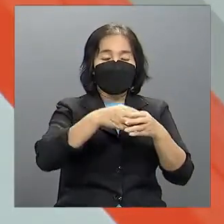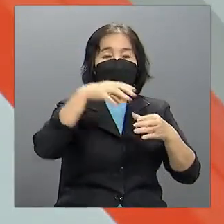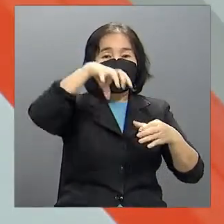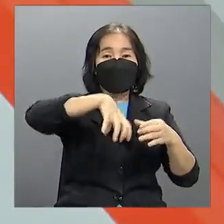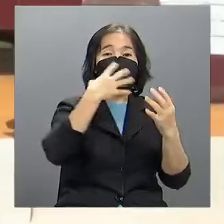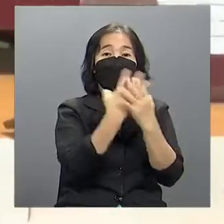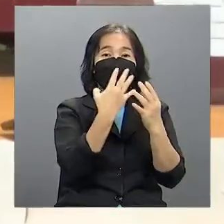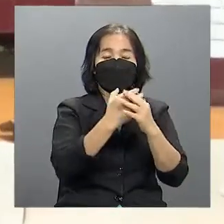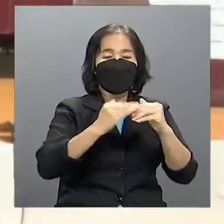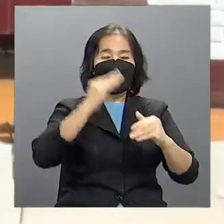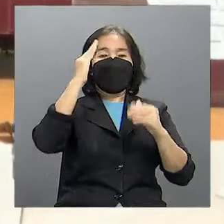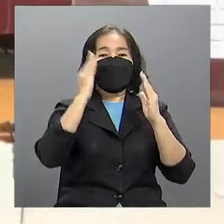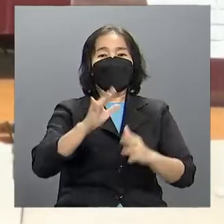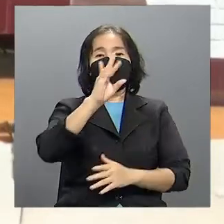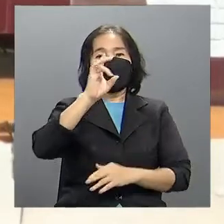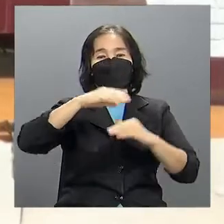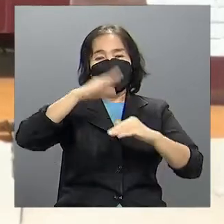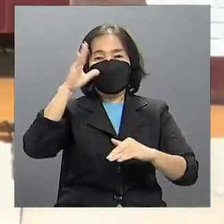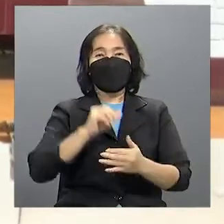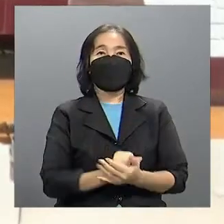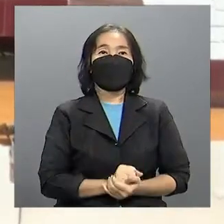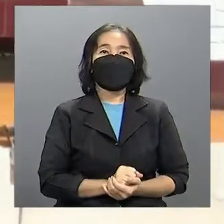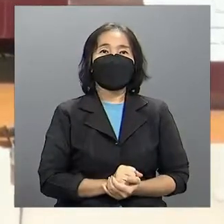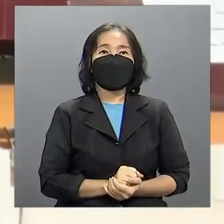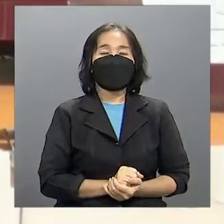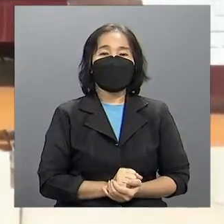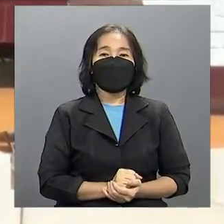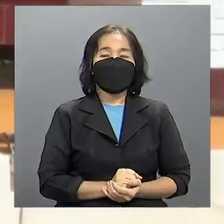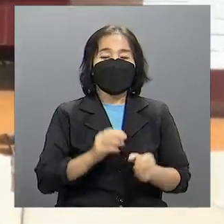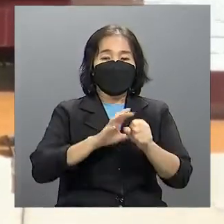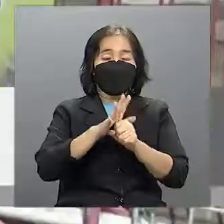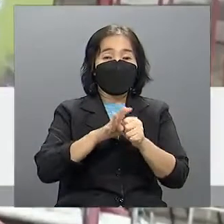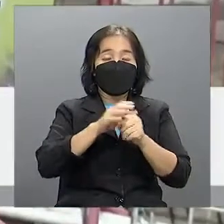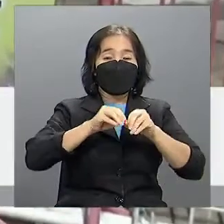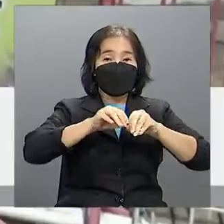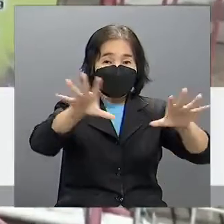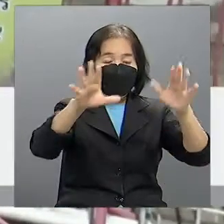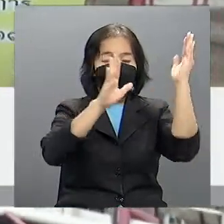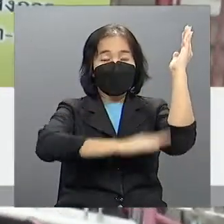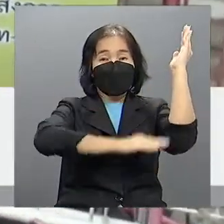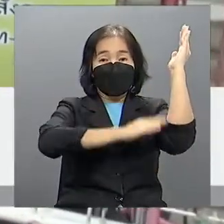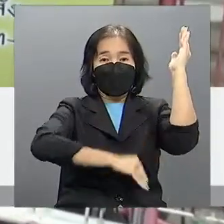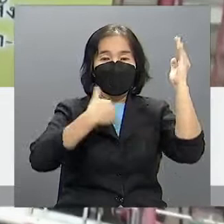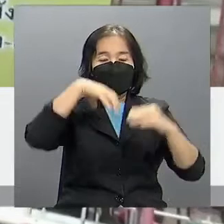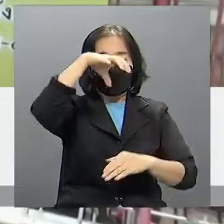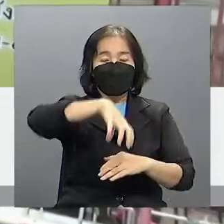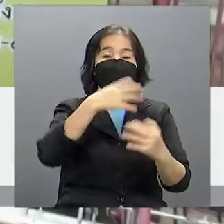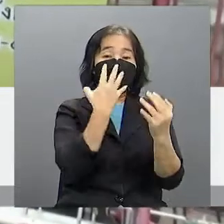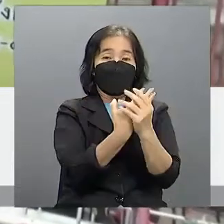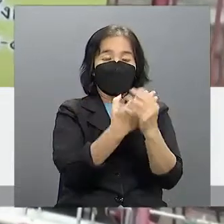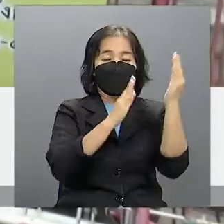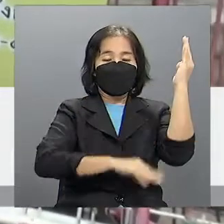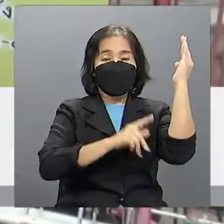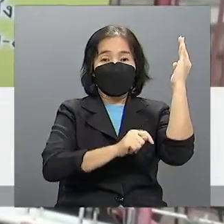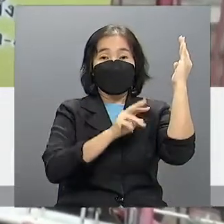700คนการระบาดของคุณสิบเก้าในภาคใต้ปพลาสเตอร์ผู้ต้องขังในเรือนจำที่จังหวัดตรังที่